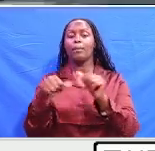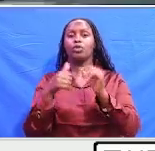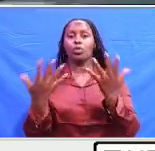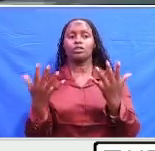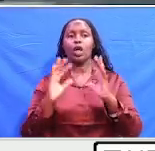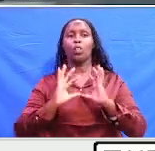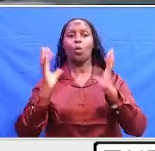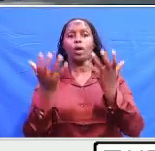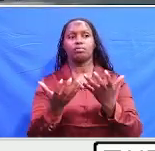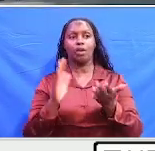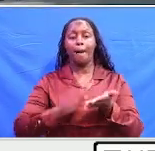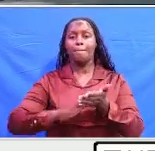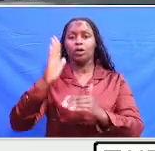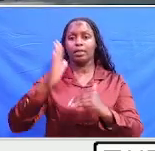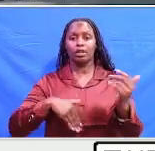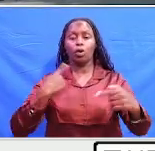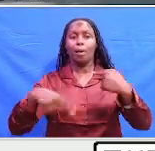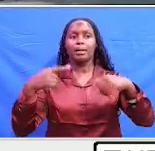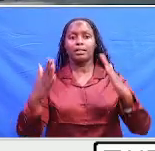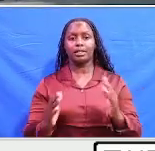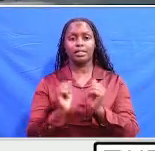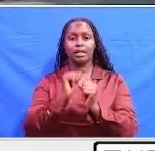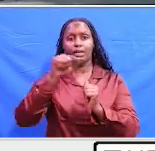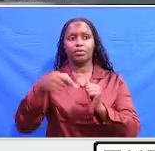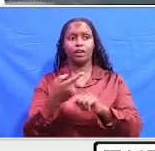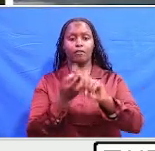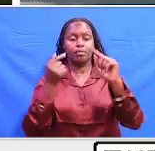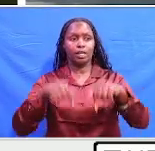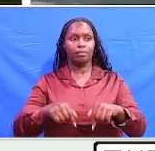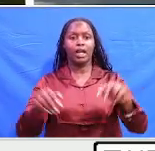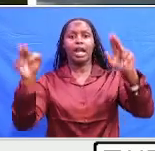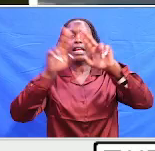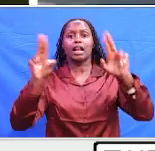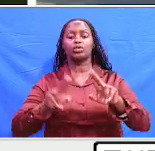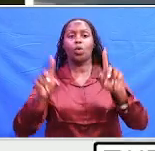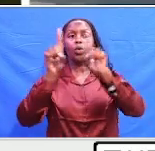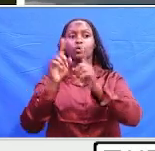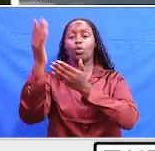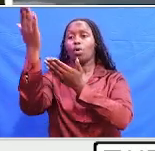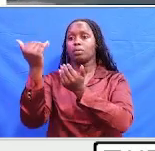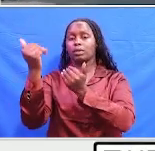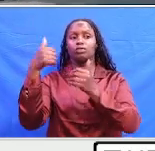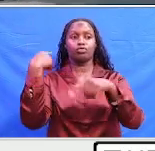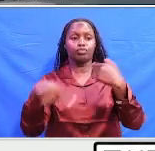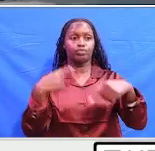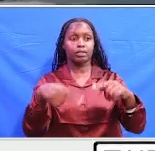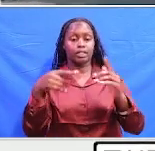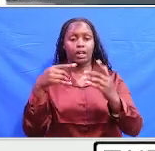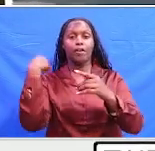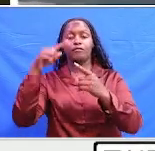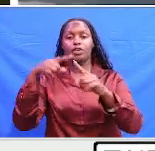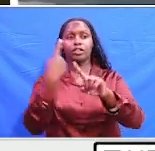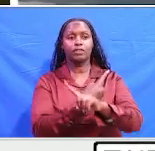dunia. Zaidi ya wanariadha 10,000 wa humu nchini na wa kimataifa wanatarajiwa kushindania zawadi kemkem katika